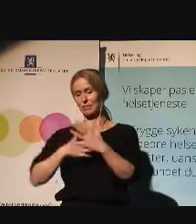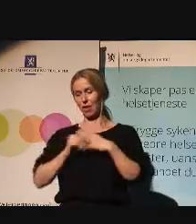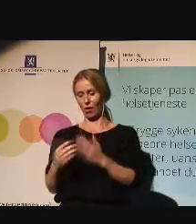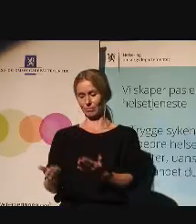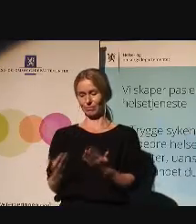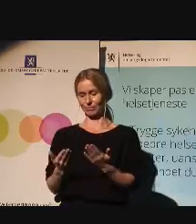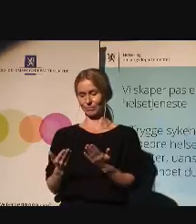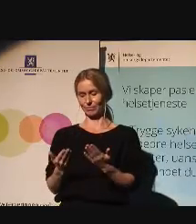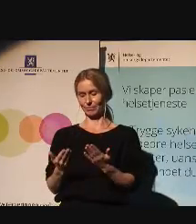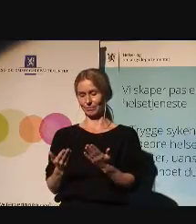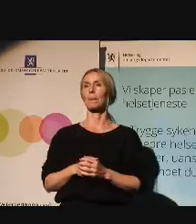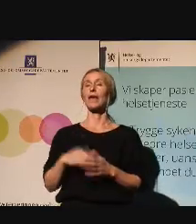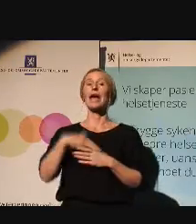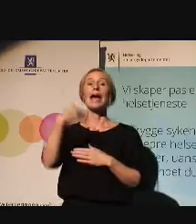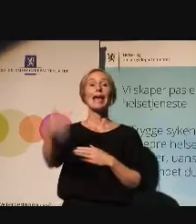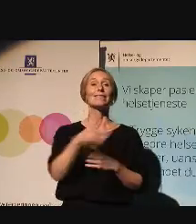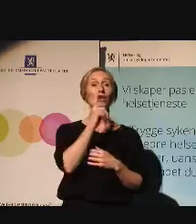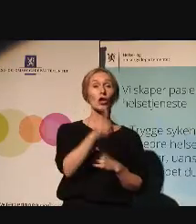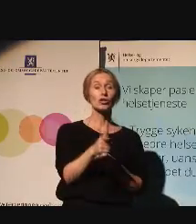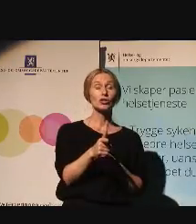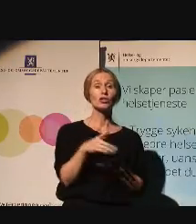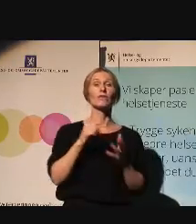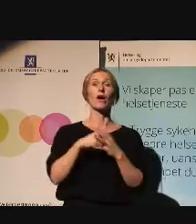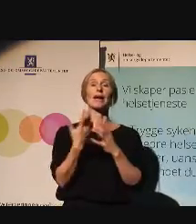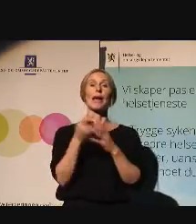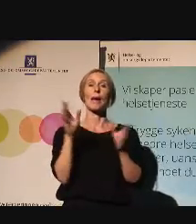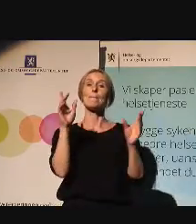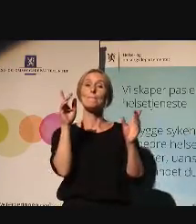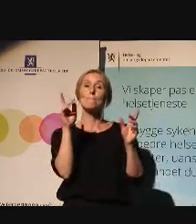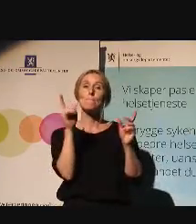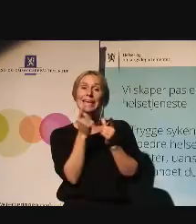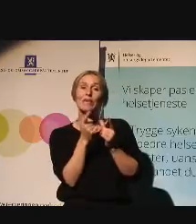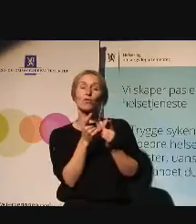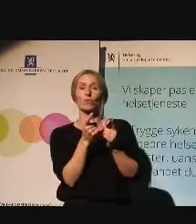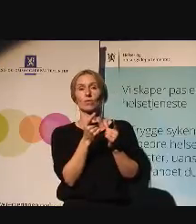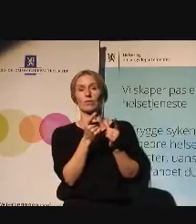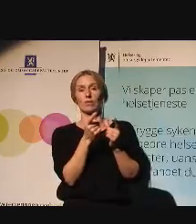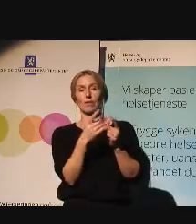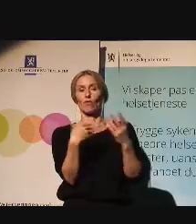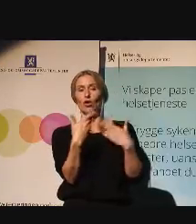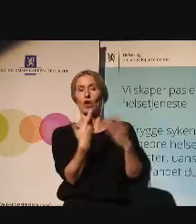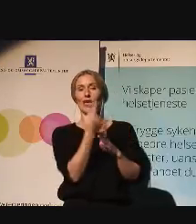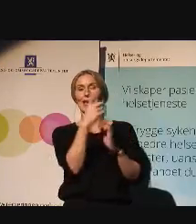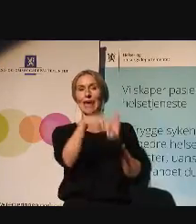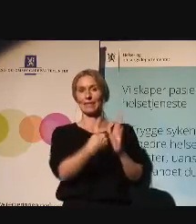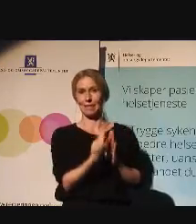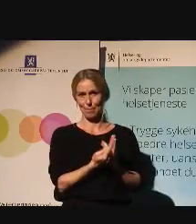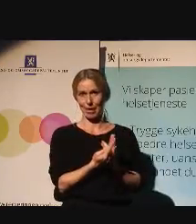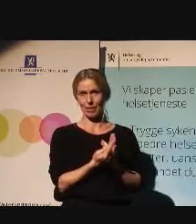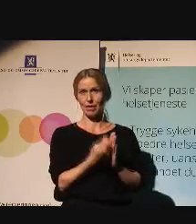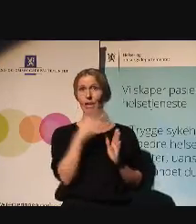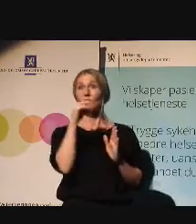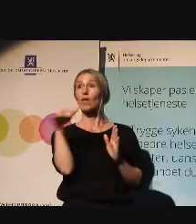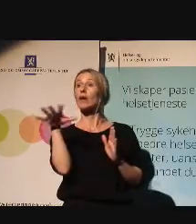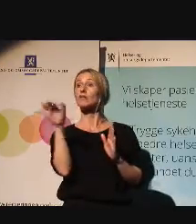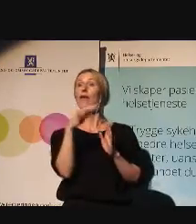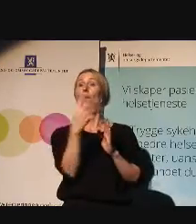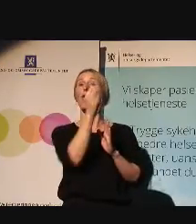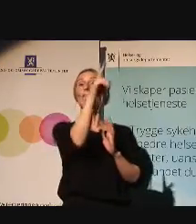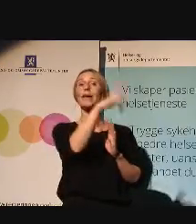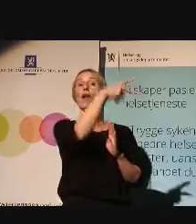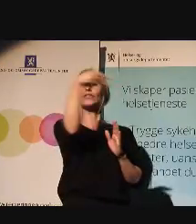dere. Etter lunsj så er det mikroforedrag i en time. Så da skal dere opp i andre